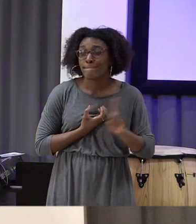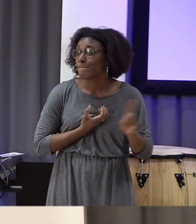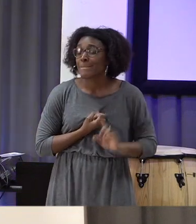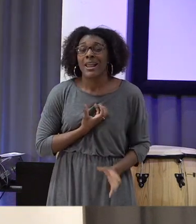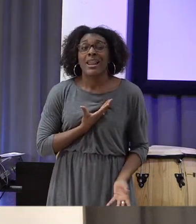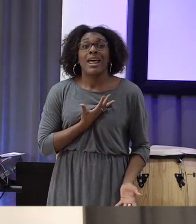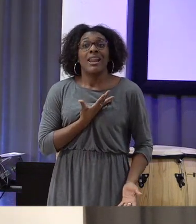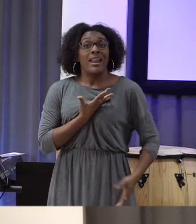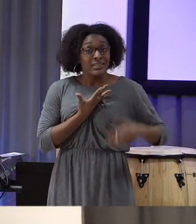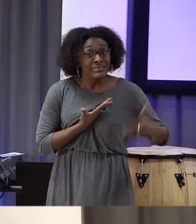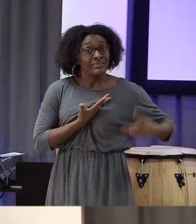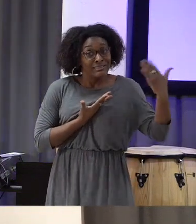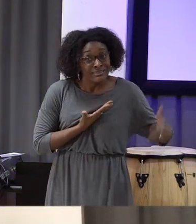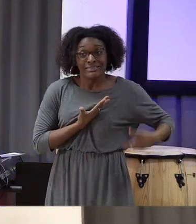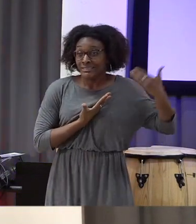Alléluia.